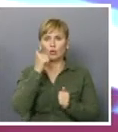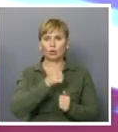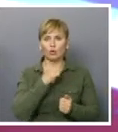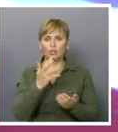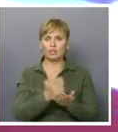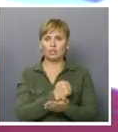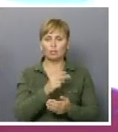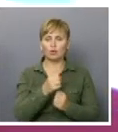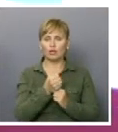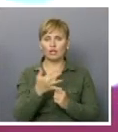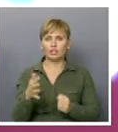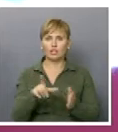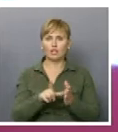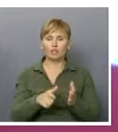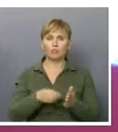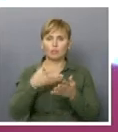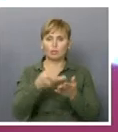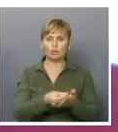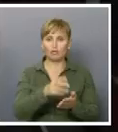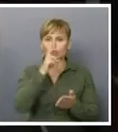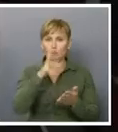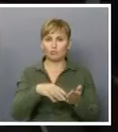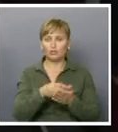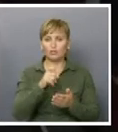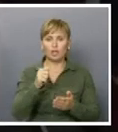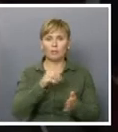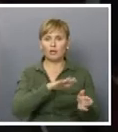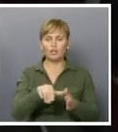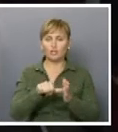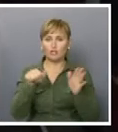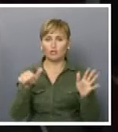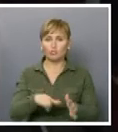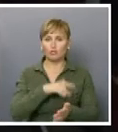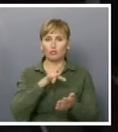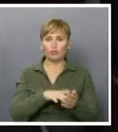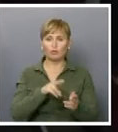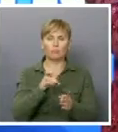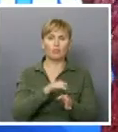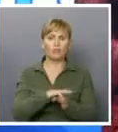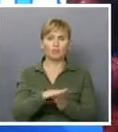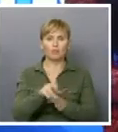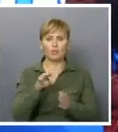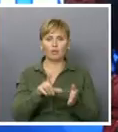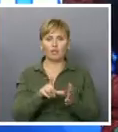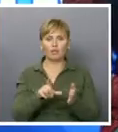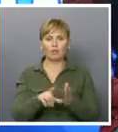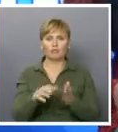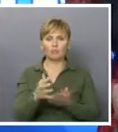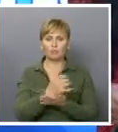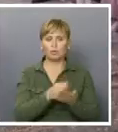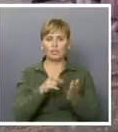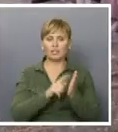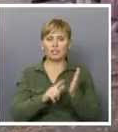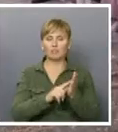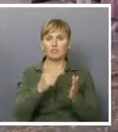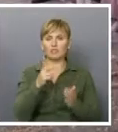по количеству налоговых поступлений в госбюджет. Только за прошедшие 6 месяцев город перевыполнил план по налоговым сборам на